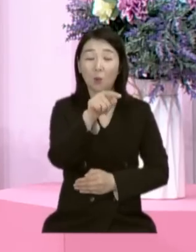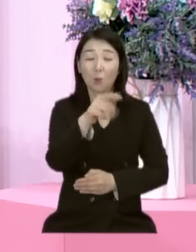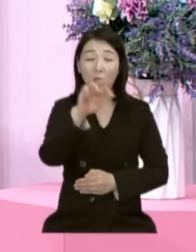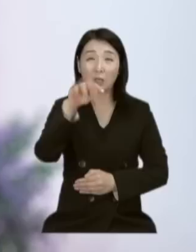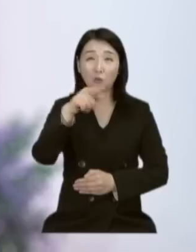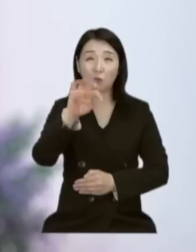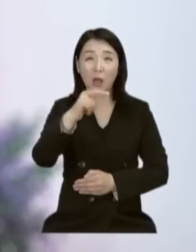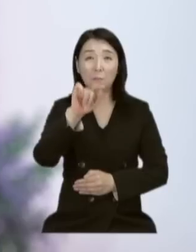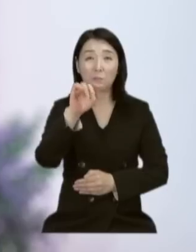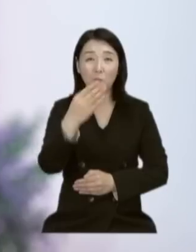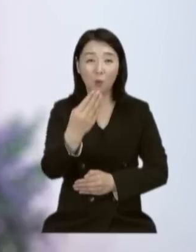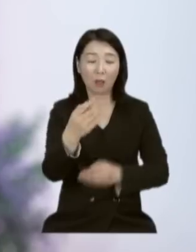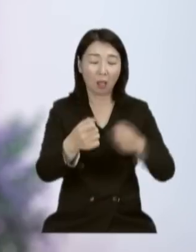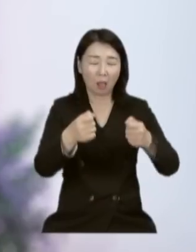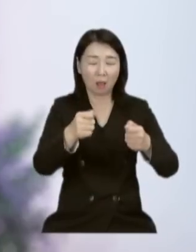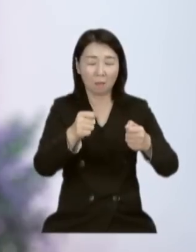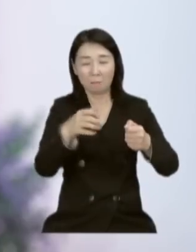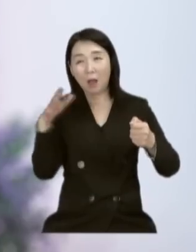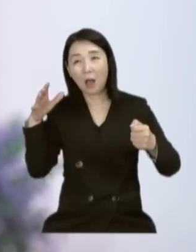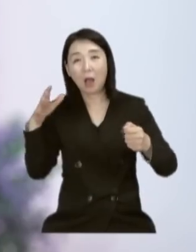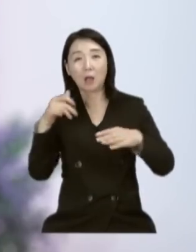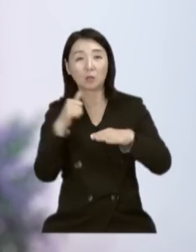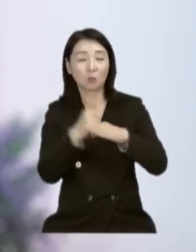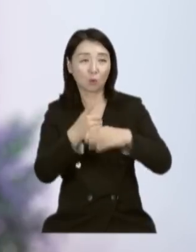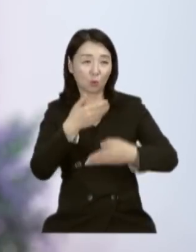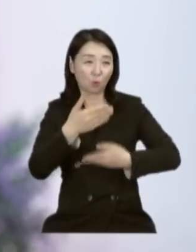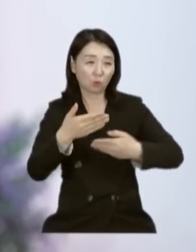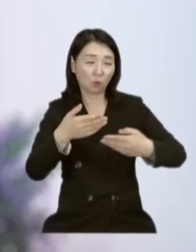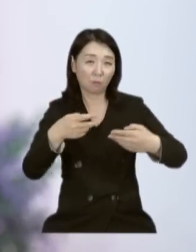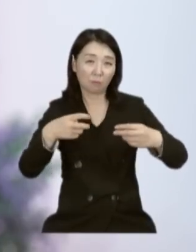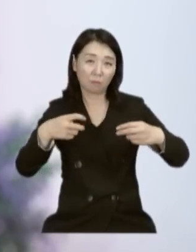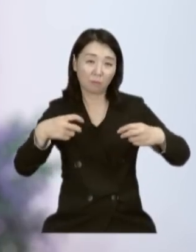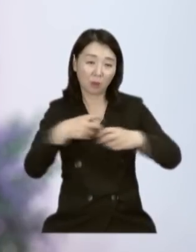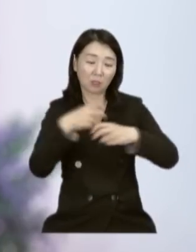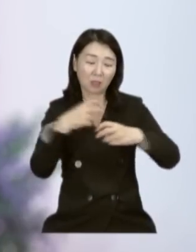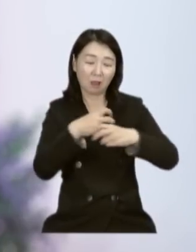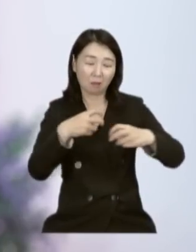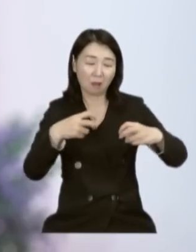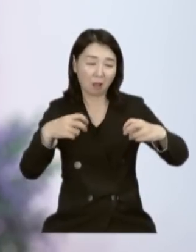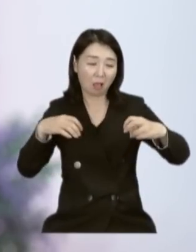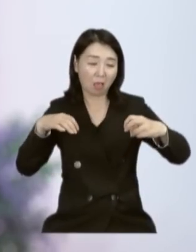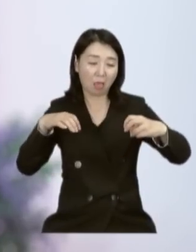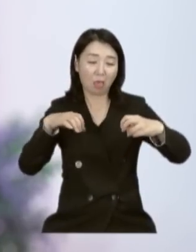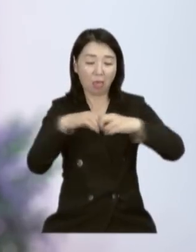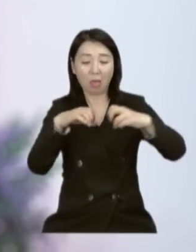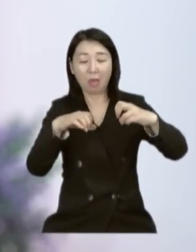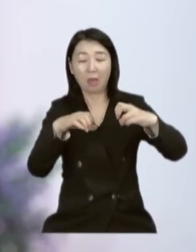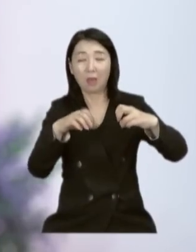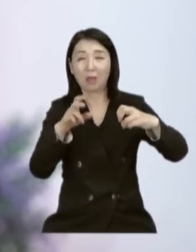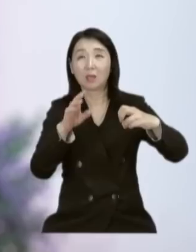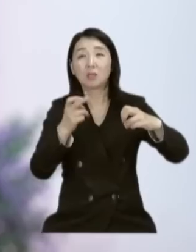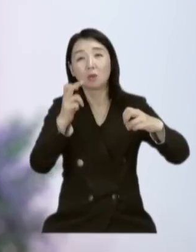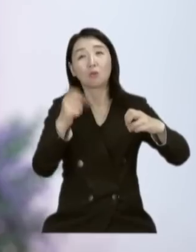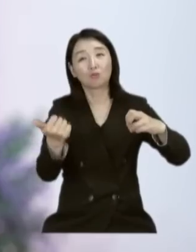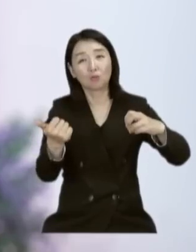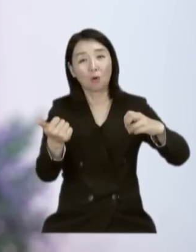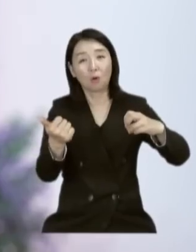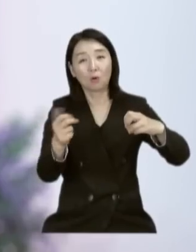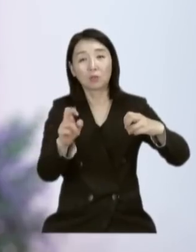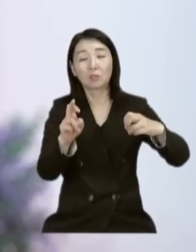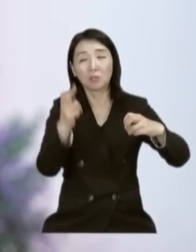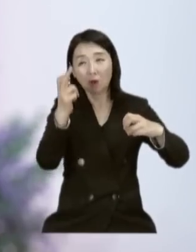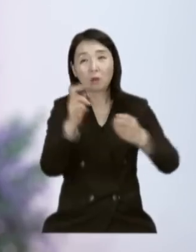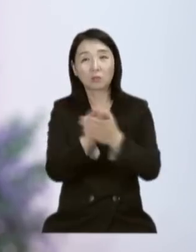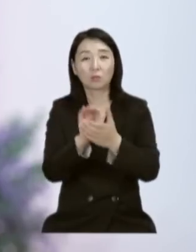놓쳐가지고 고속버스하고 정면 충돌을 해서 형은 직사를 하고 형 친구 옆에 탔던 친구는